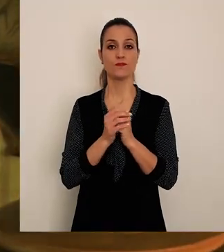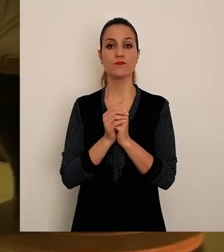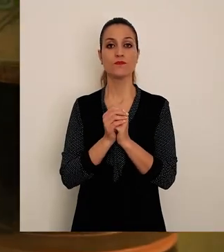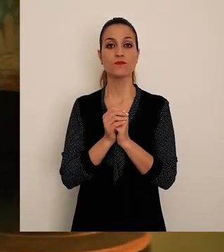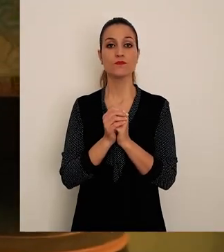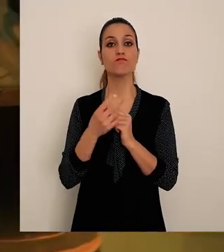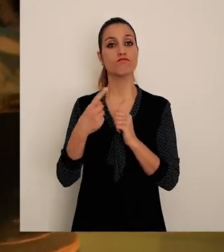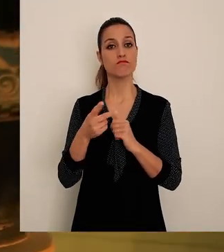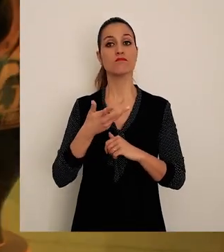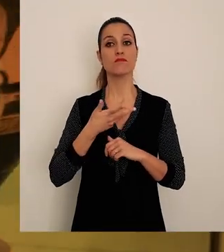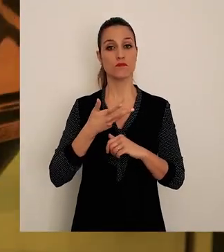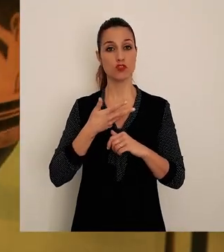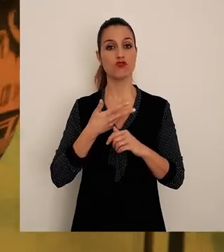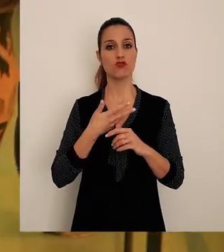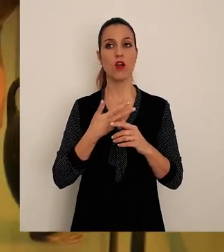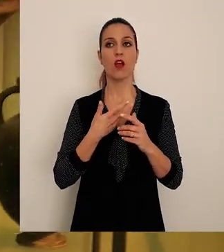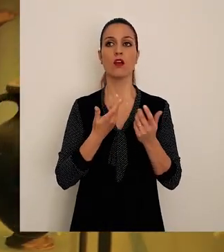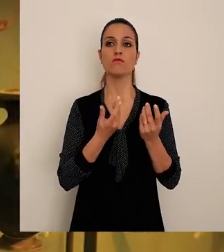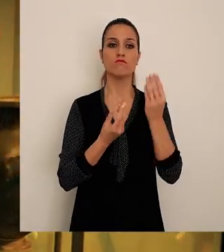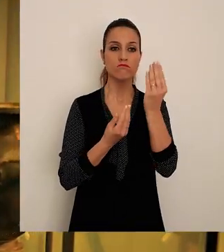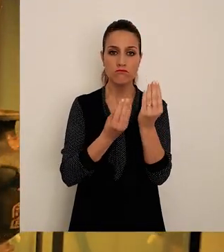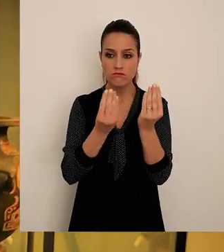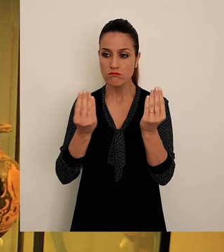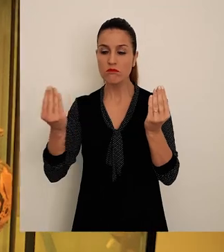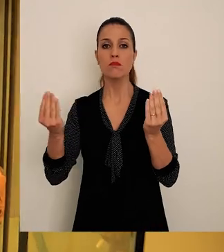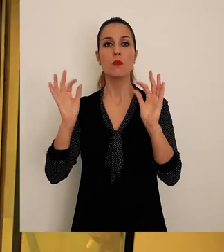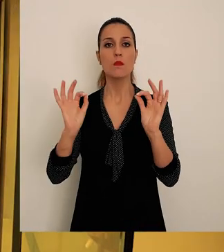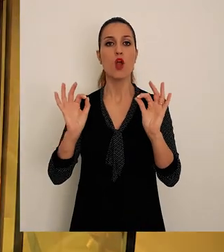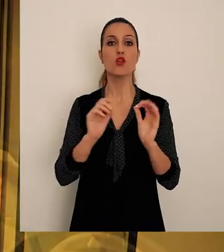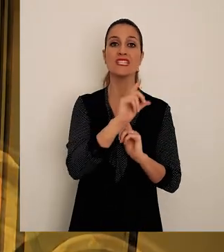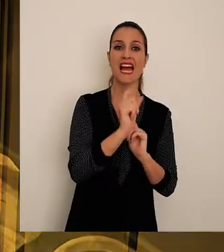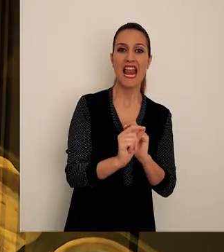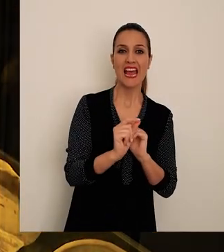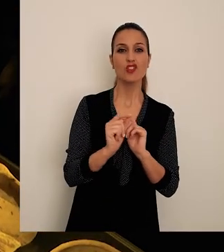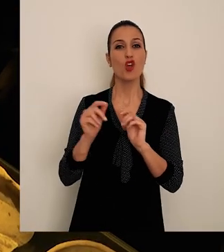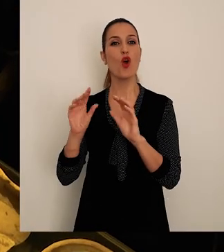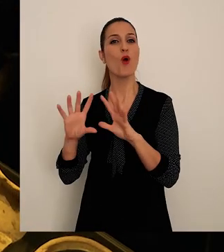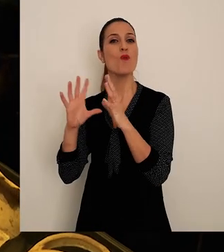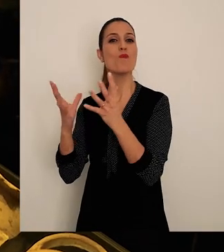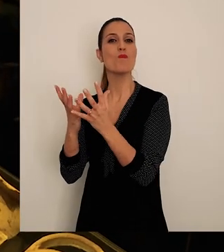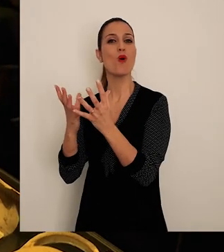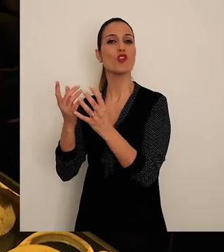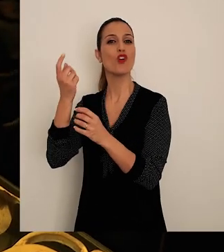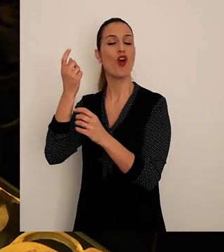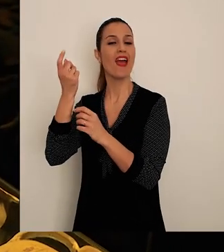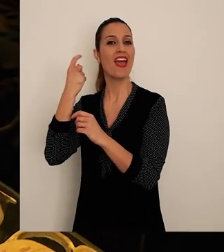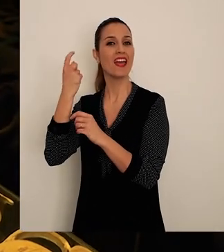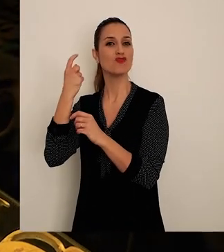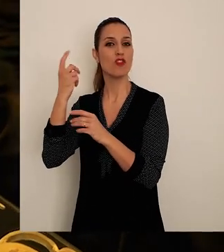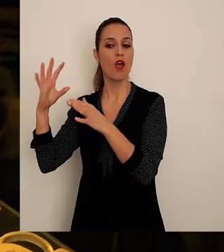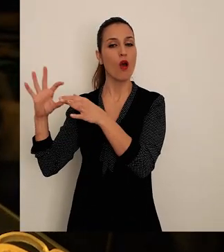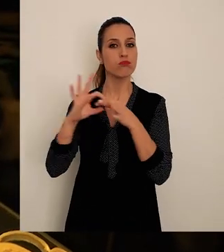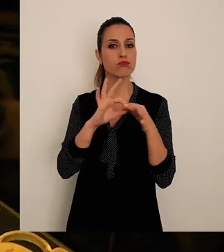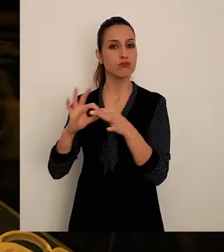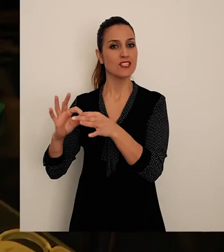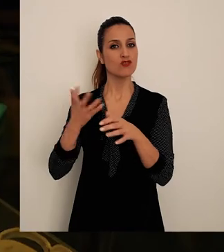Qui sono esposti reperti che testimoniano i contatti tra il mondo Egeo ed il Salento, che risalgono all'età micenea e perdurano fino all'età